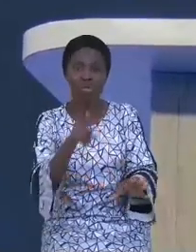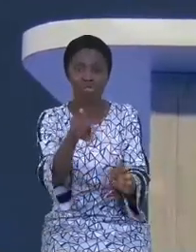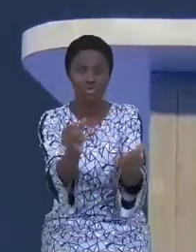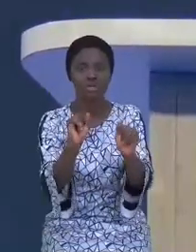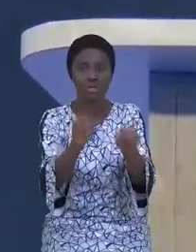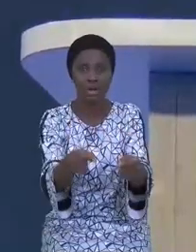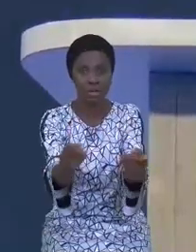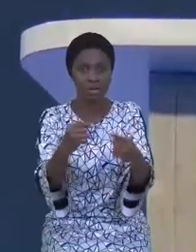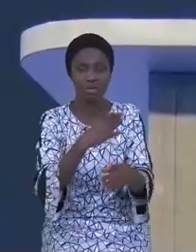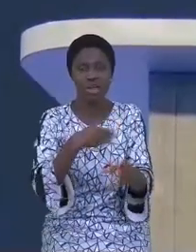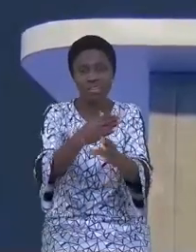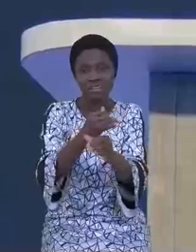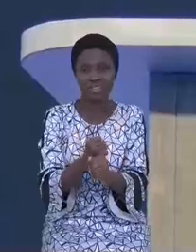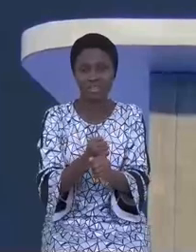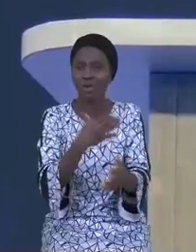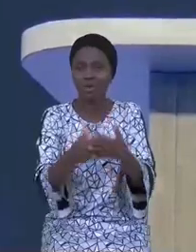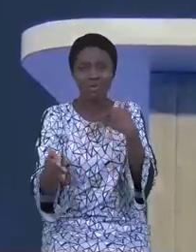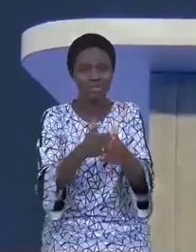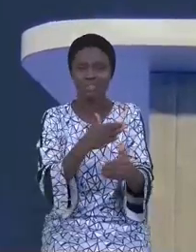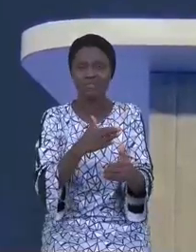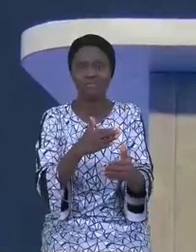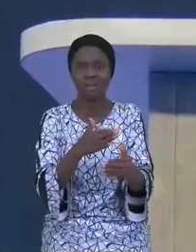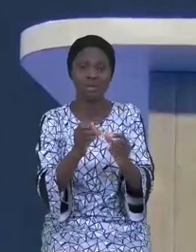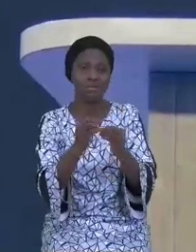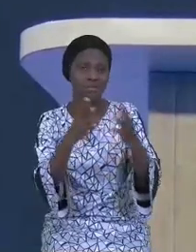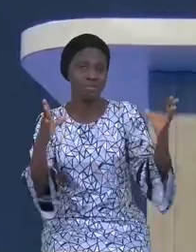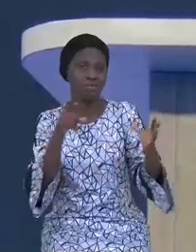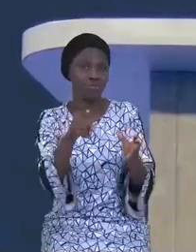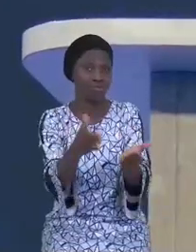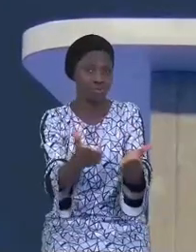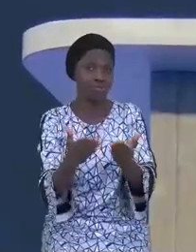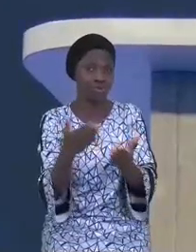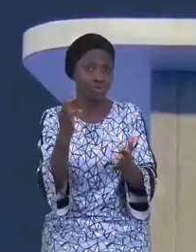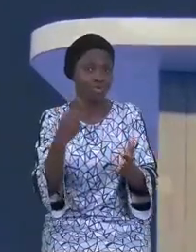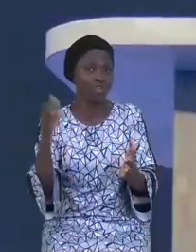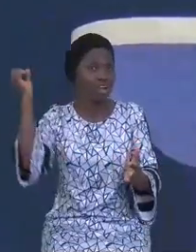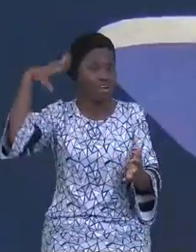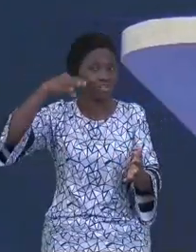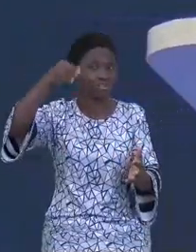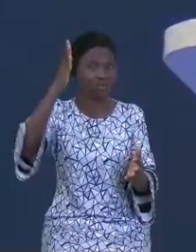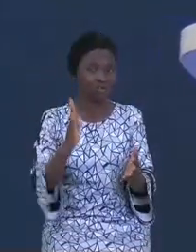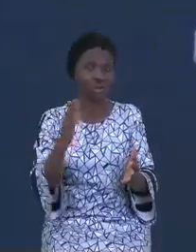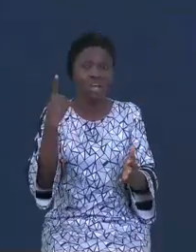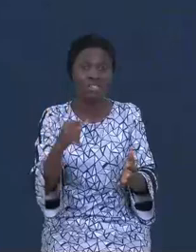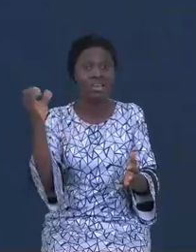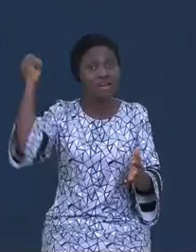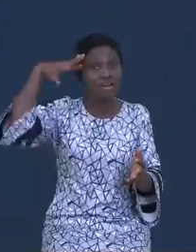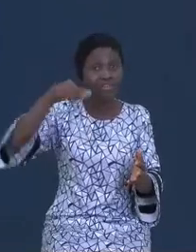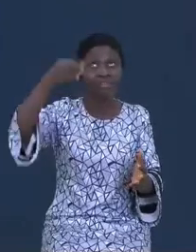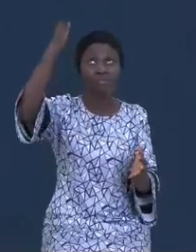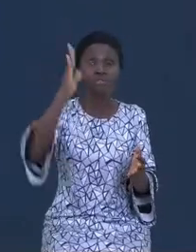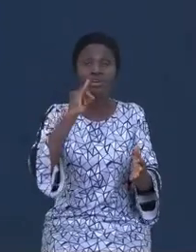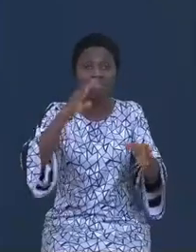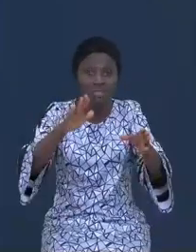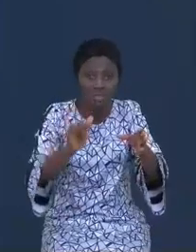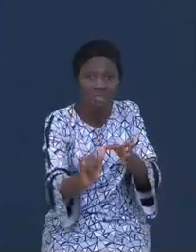Tu peux prendre la quantité que tu veux de la grâce de Dieu. La grâce de Dieu est toujours